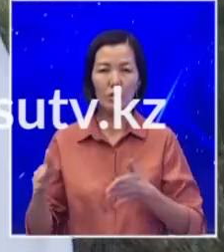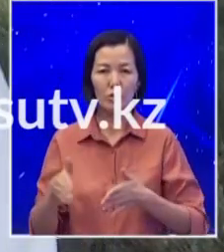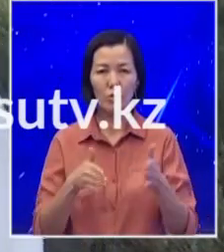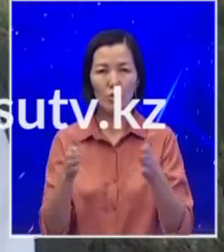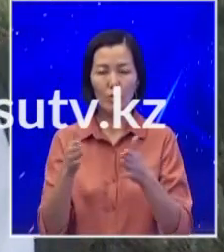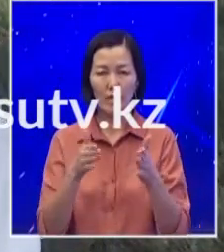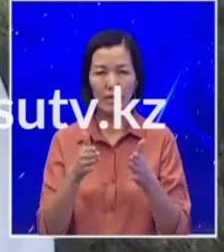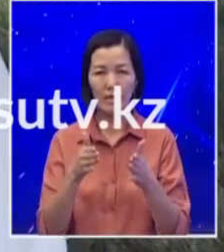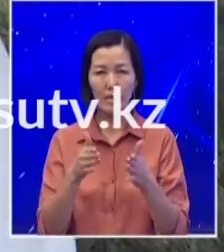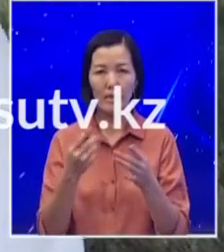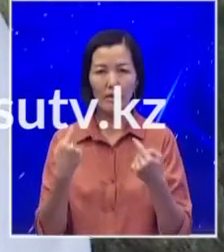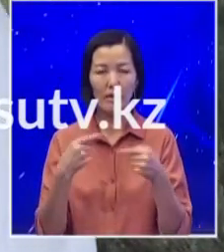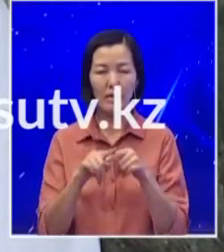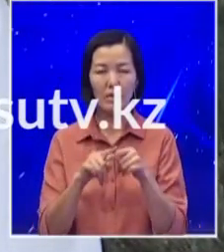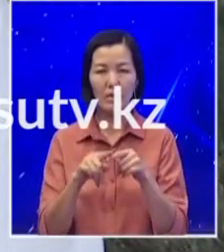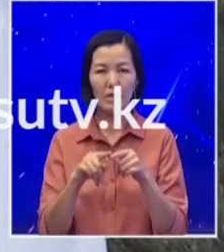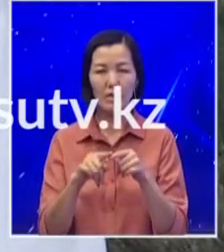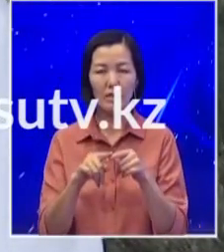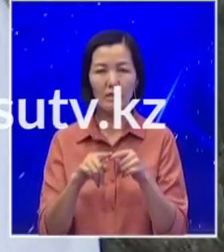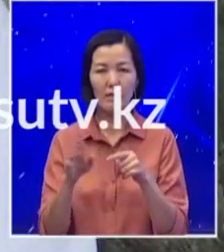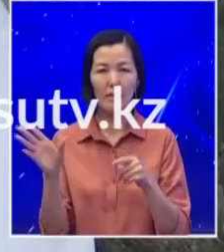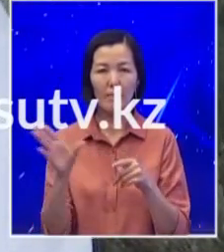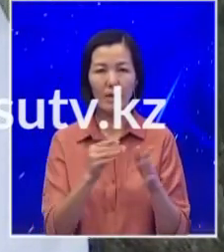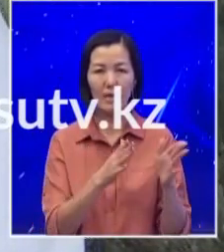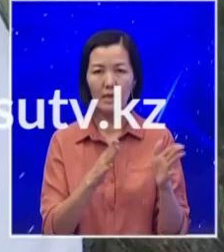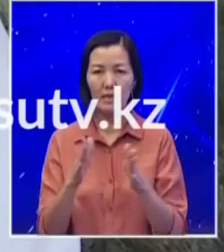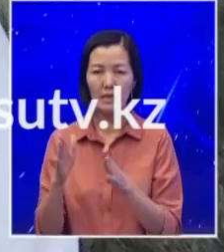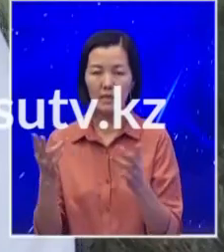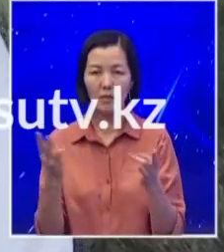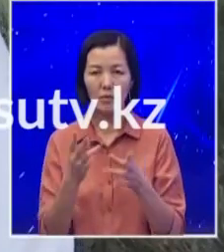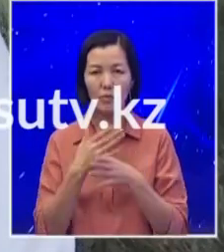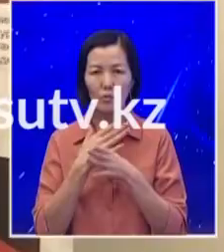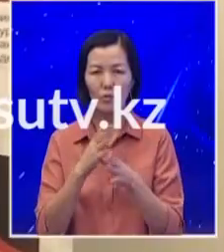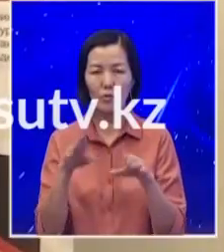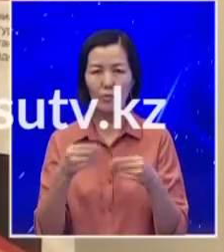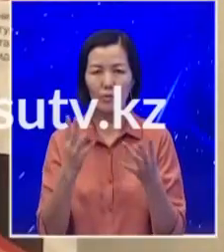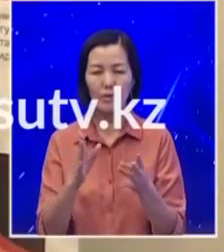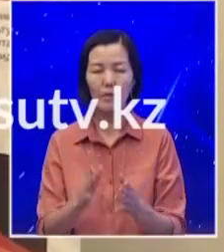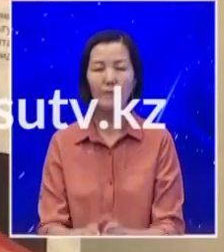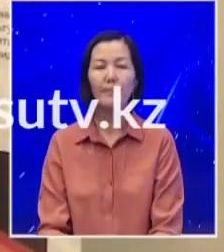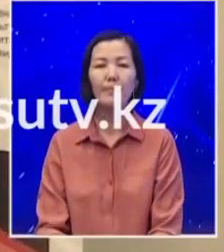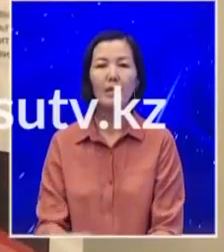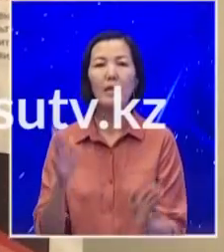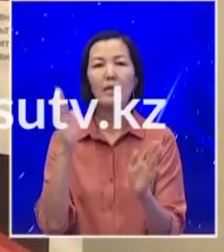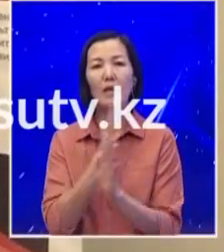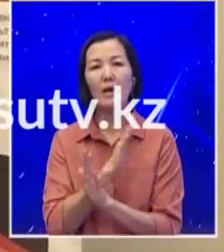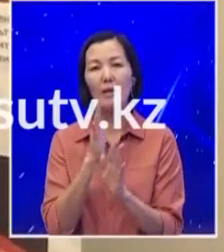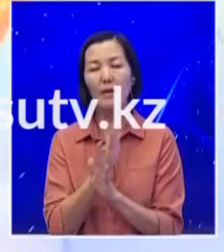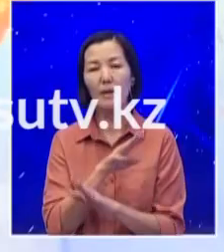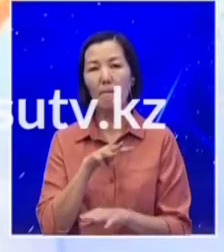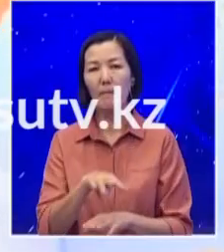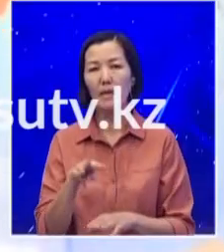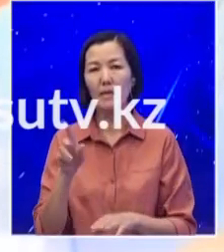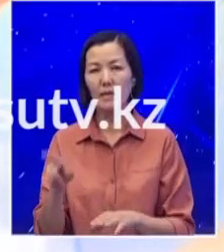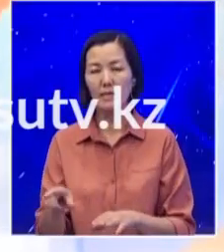және де инженерлік коммуникацияларды тартуға қолдау көрсету инвесторларға. Экология министрі Бартоғай су қоймасына да